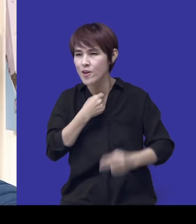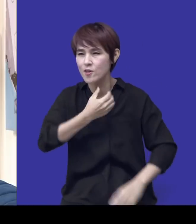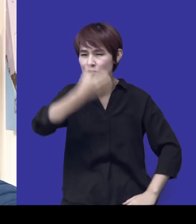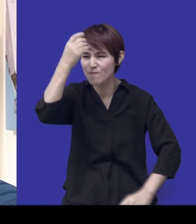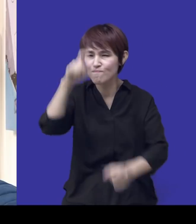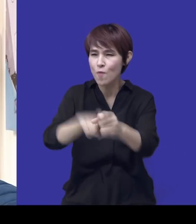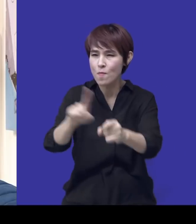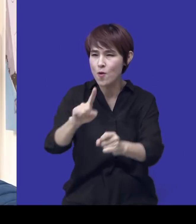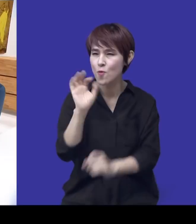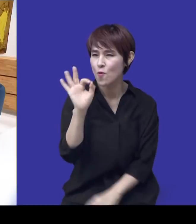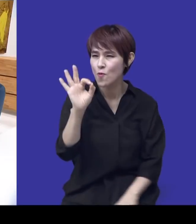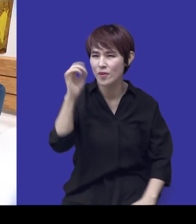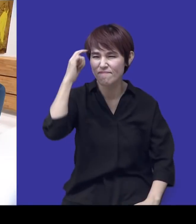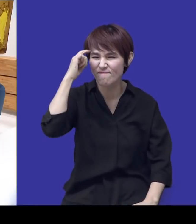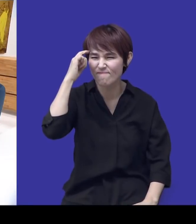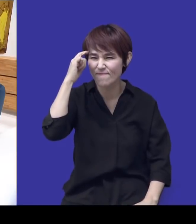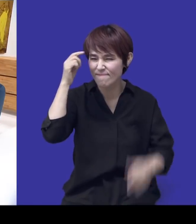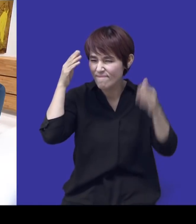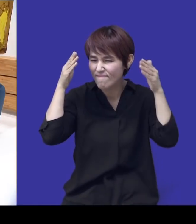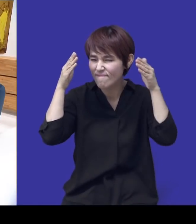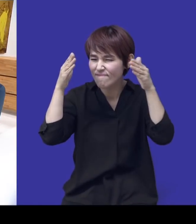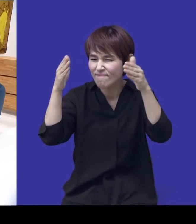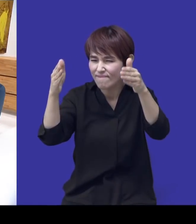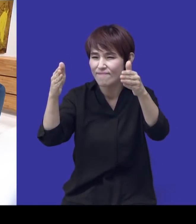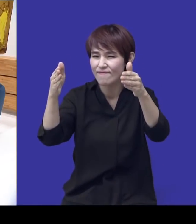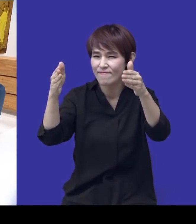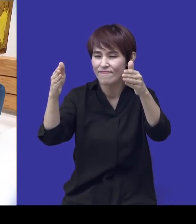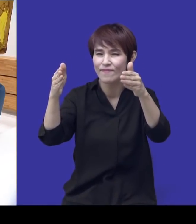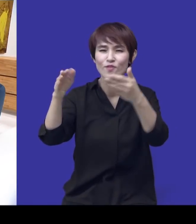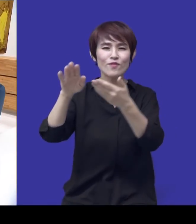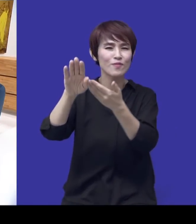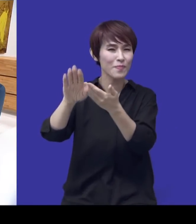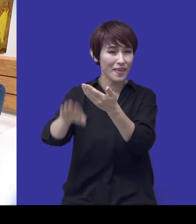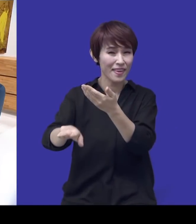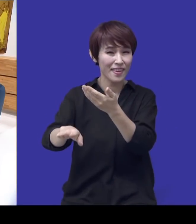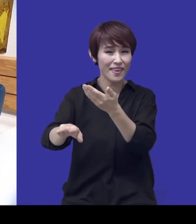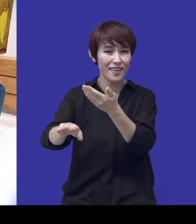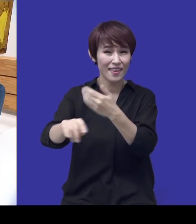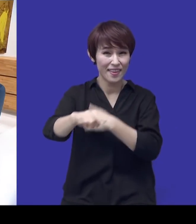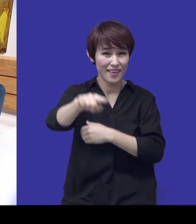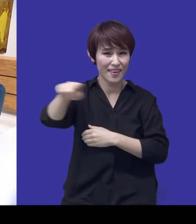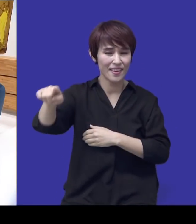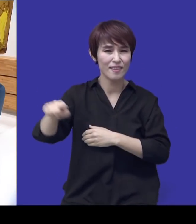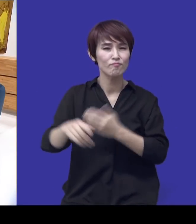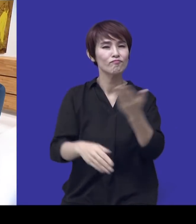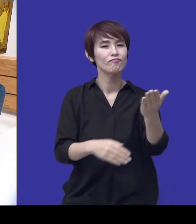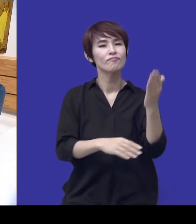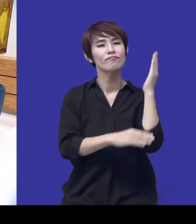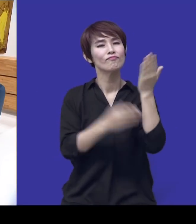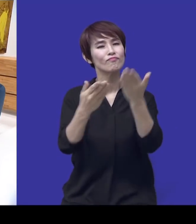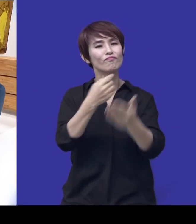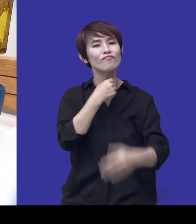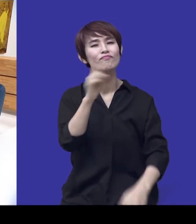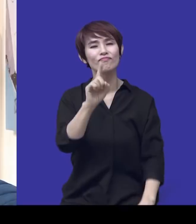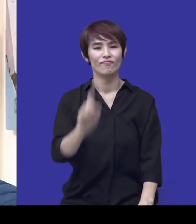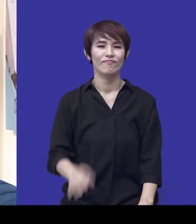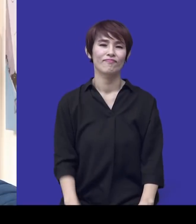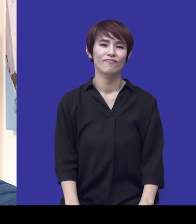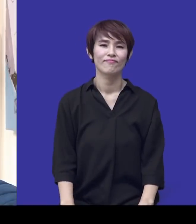목적은 돈이다 라고 전력 질주하고 있을 네. 많은 후배들, 인생의 후배들에게 어떤 이야기를 해주고 싶으세요?